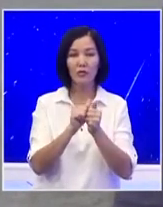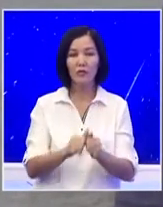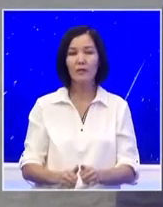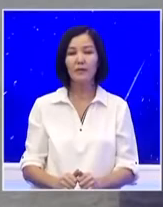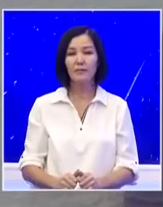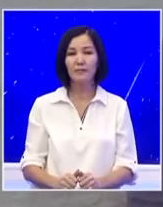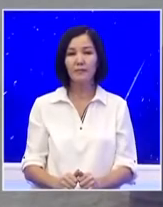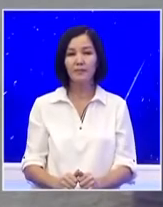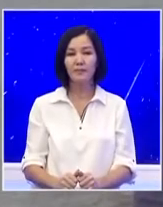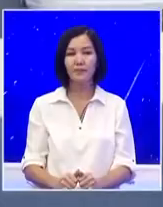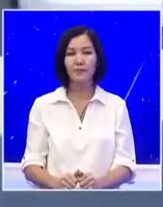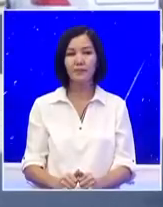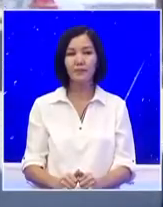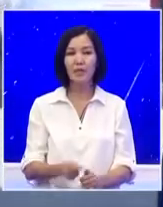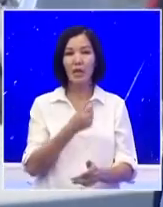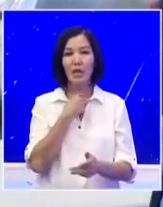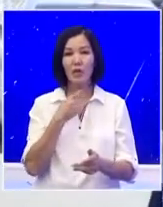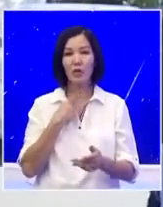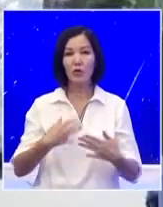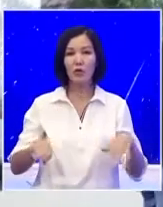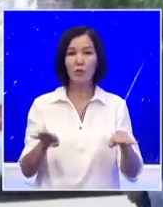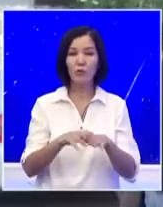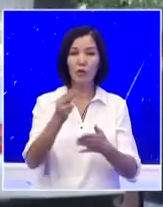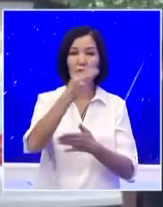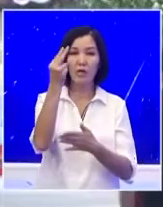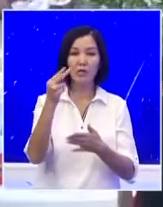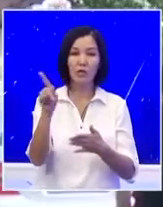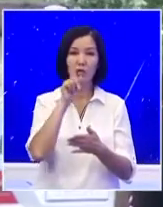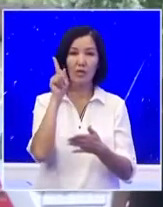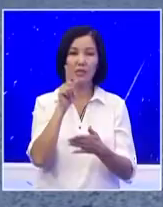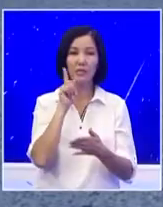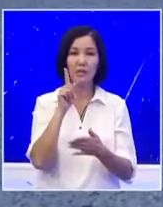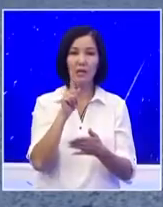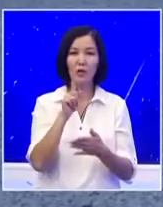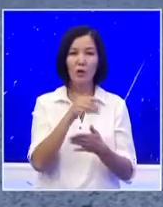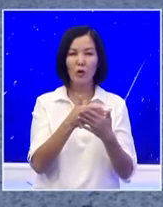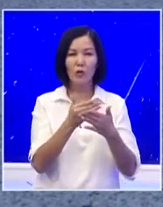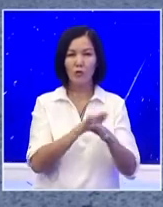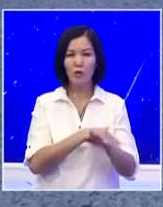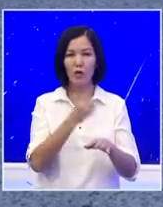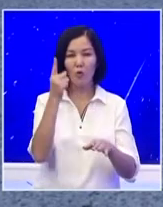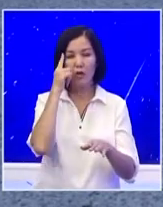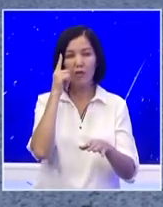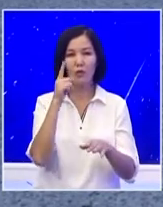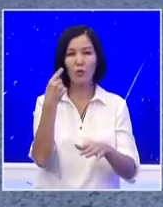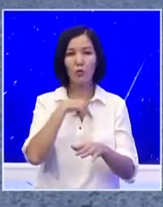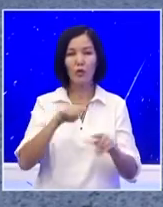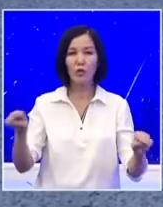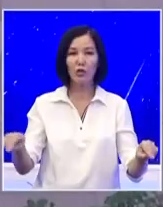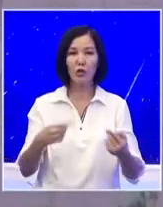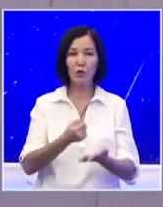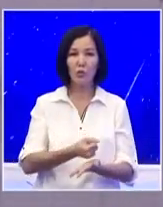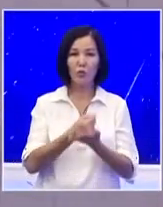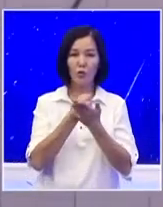бой түзейді деп есептеймін өзім. Талдықорғанда мұндай мурал салуды жас дизайнер ұзақ уақыт қарастырады. Артынша облыстық рухани жаңғыру орталығынан қолдау